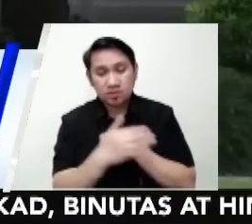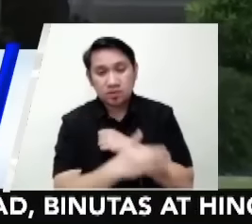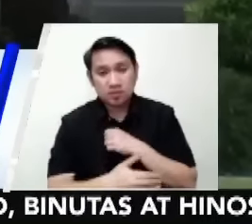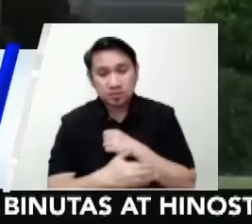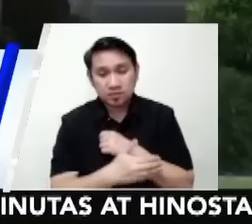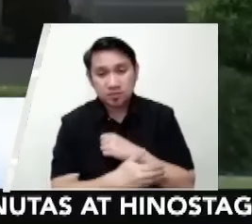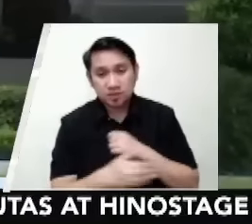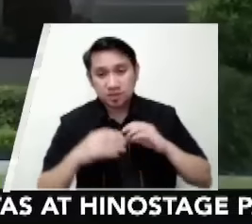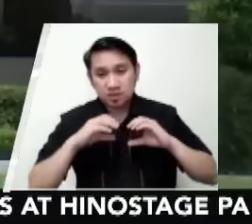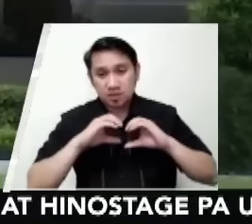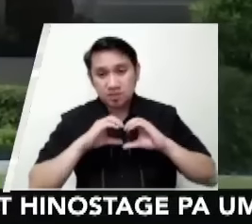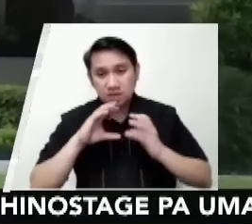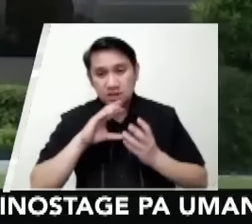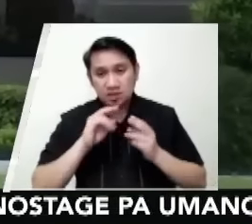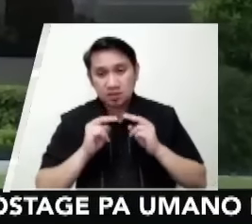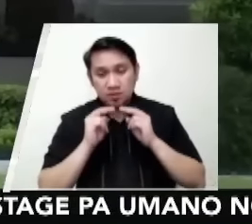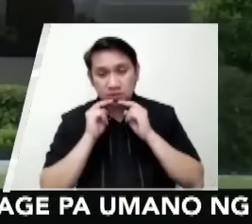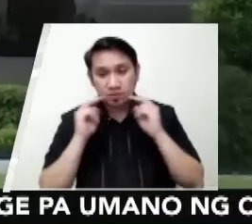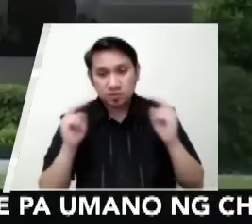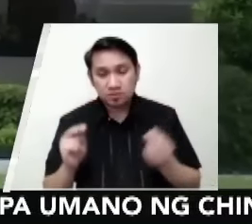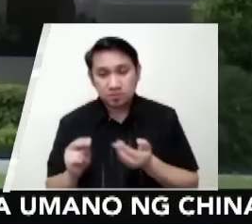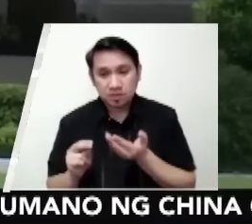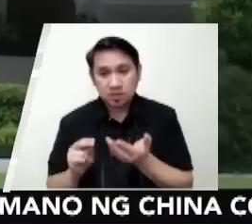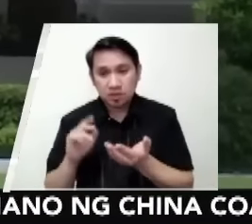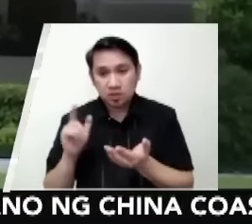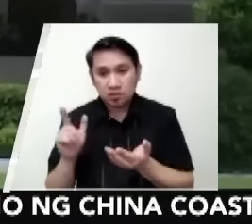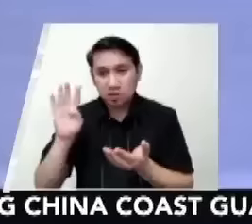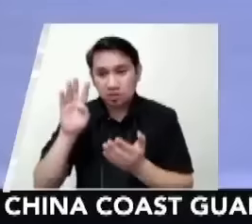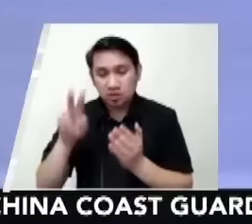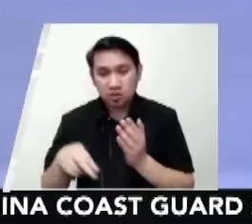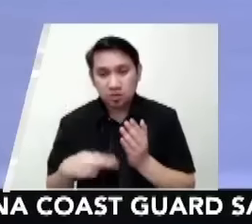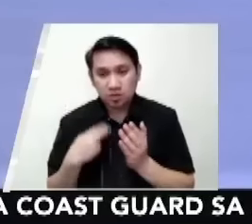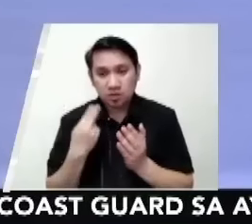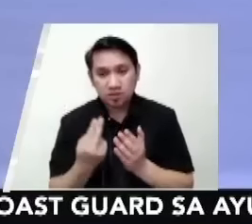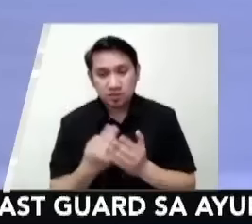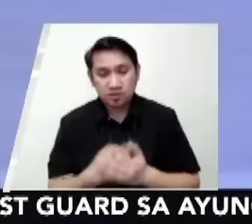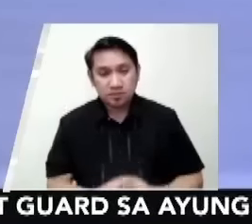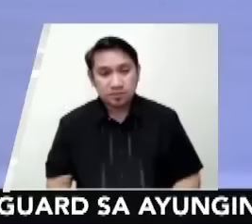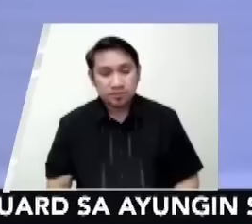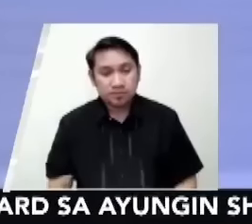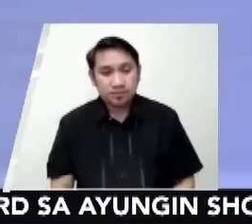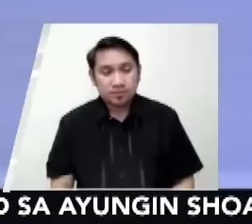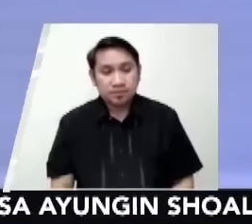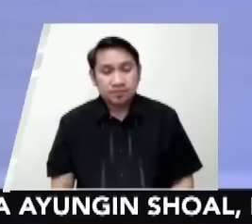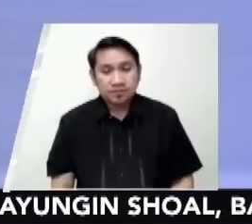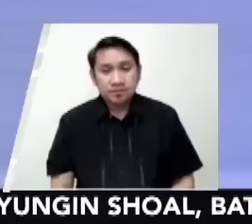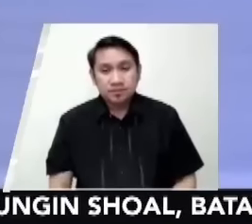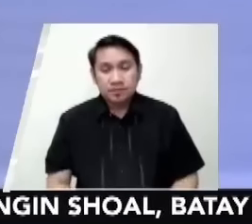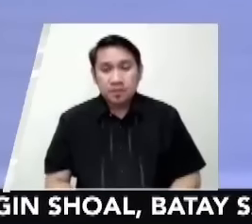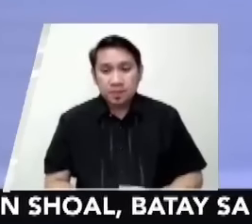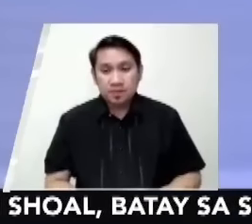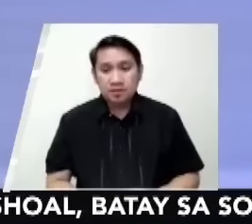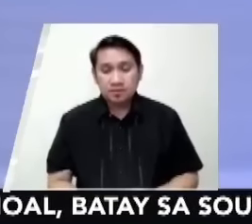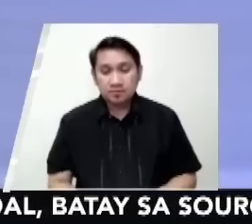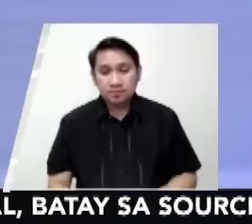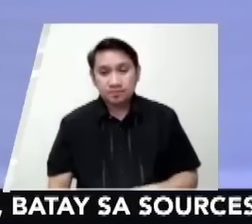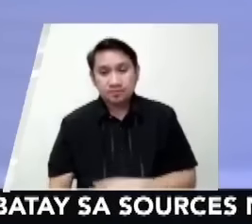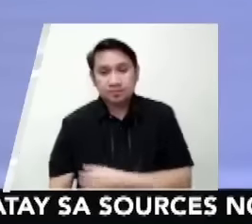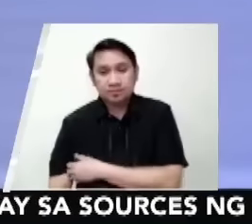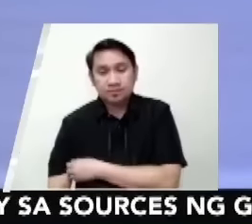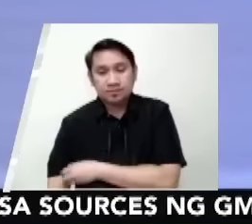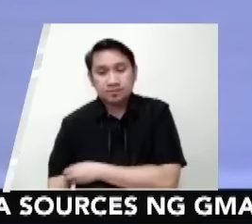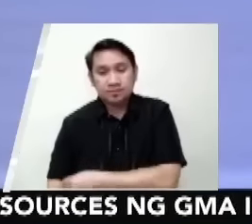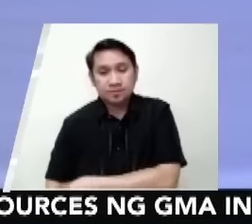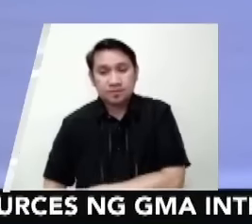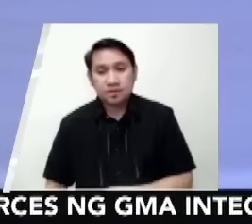News, Chino Gaston Nakatutok, 24 Horas. Kinondena rin ng iba pang bansa ang pinakabagong pangharas ng